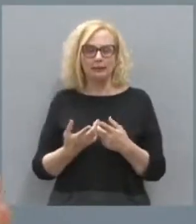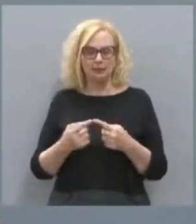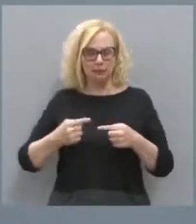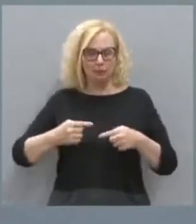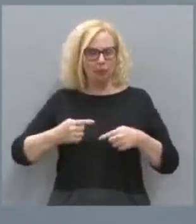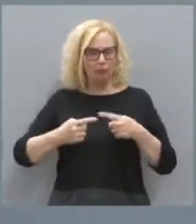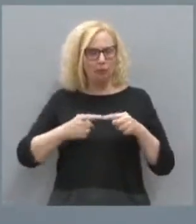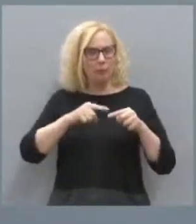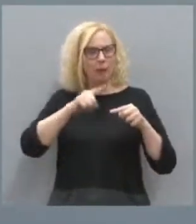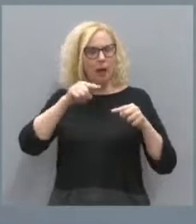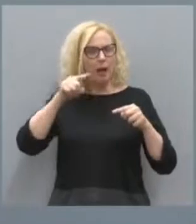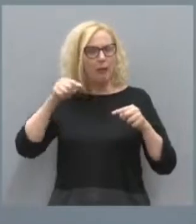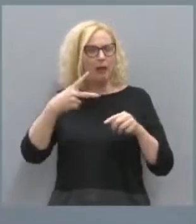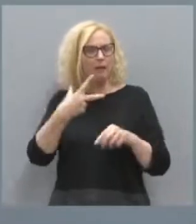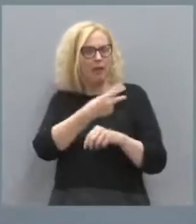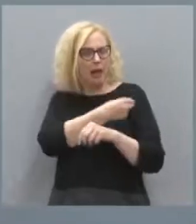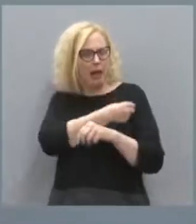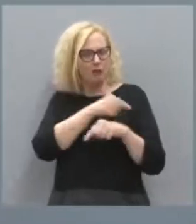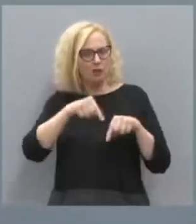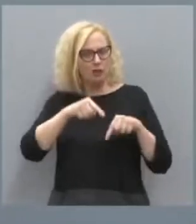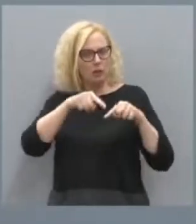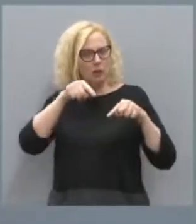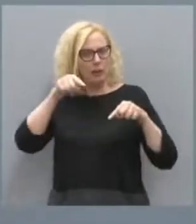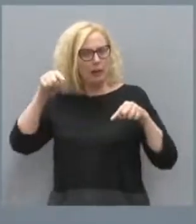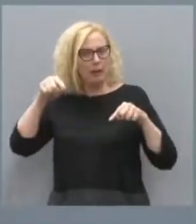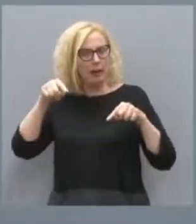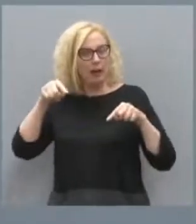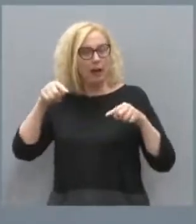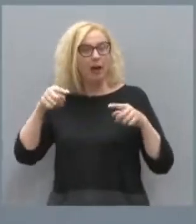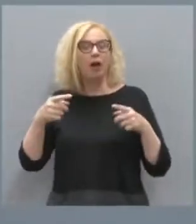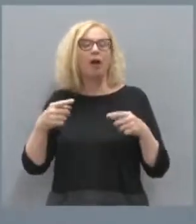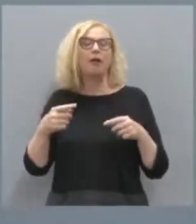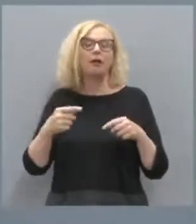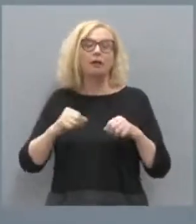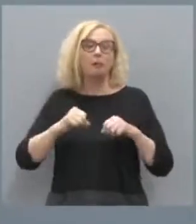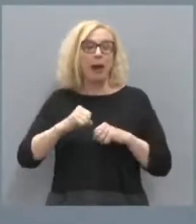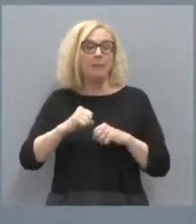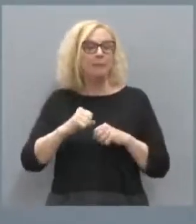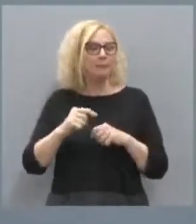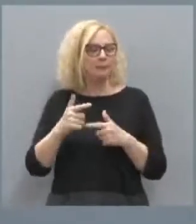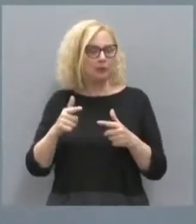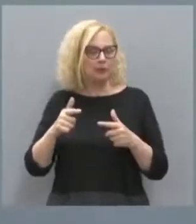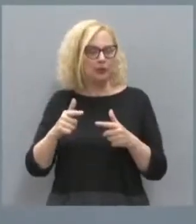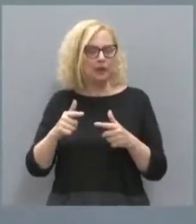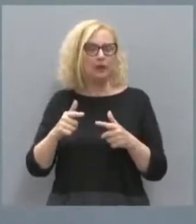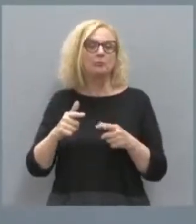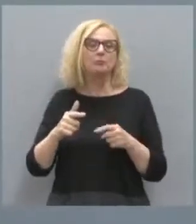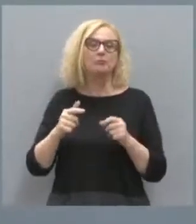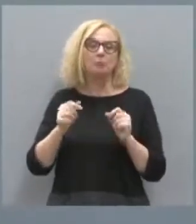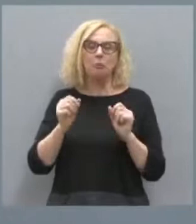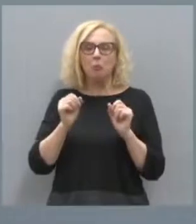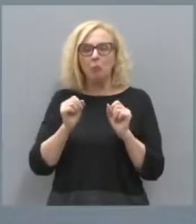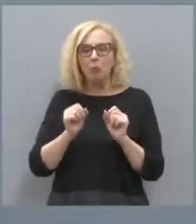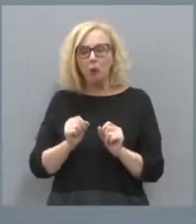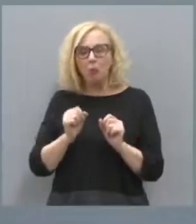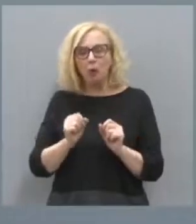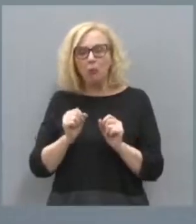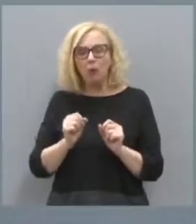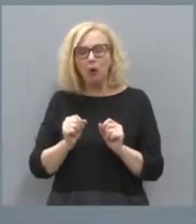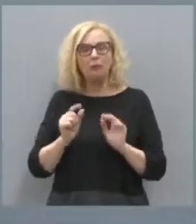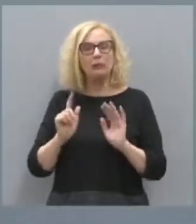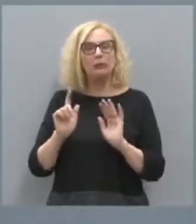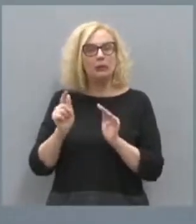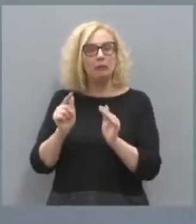di vaccinazioni che abbiamo oggi senza dare una scossa forte senza dare una scossa forte probabilmente passerebbe qualche